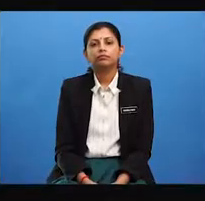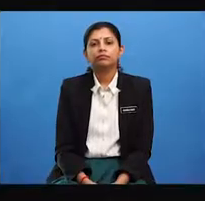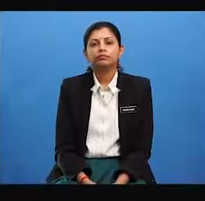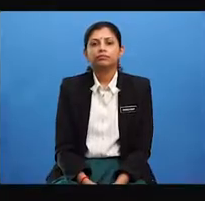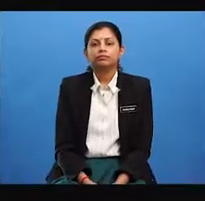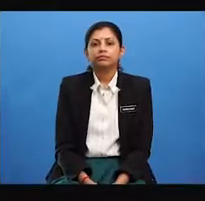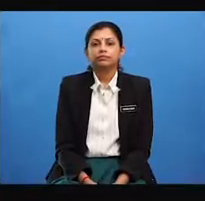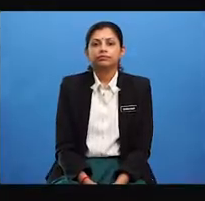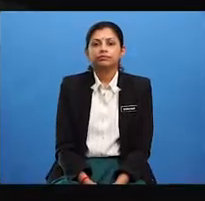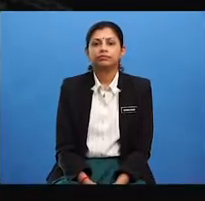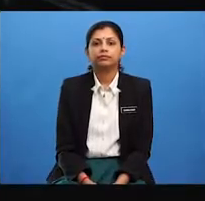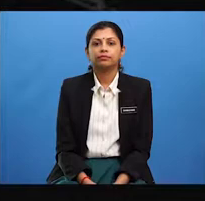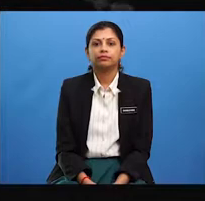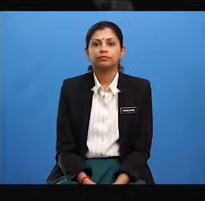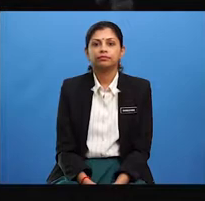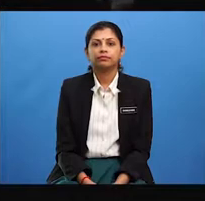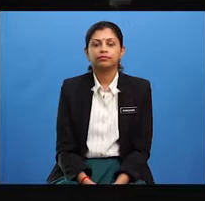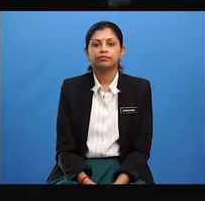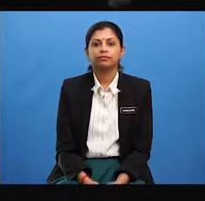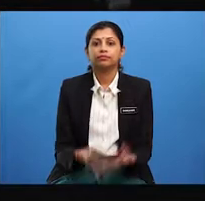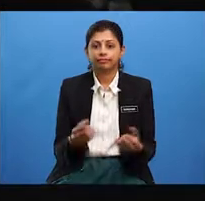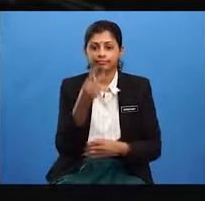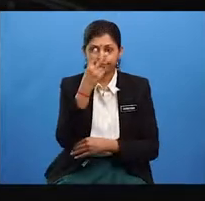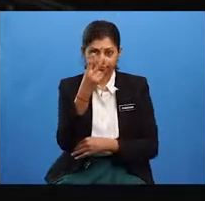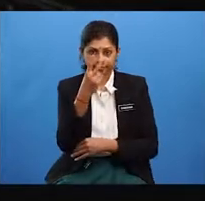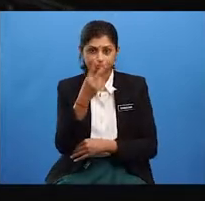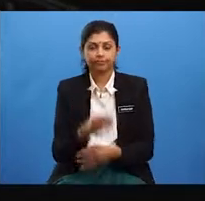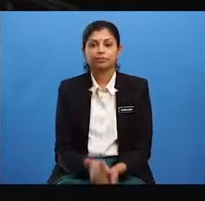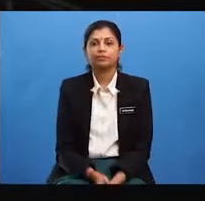Mari kita lihat kedudukan objek yang diuji.